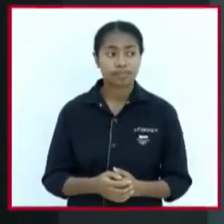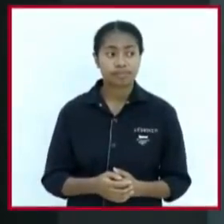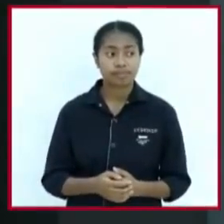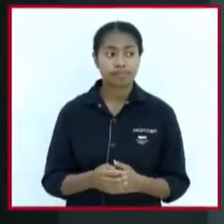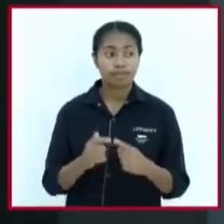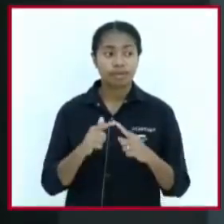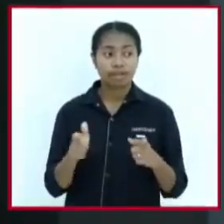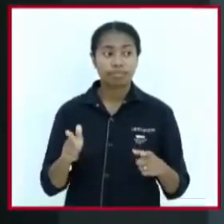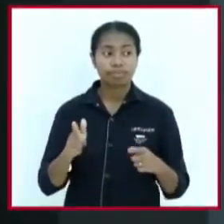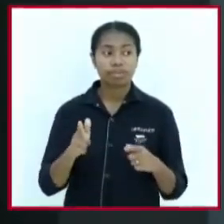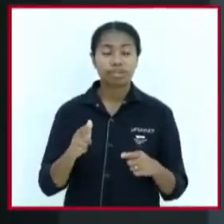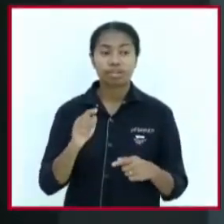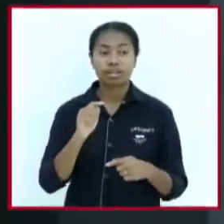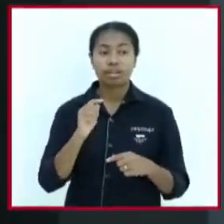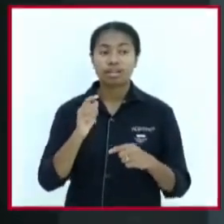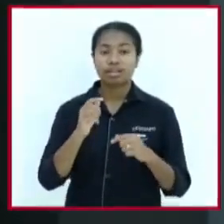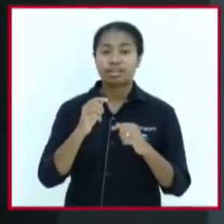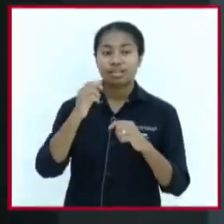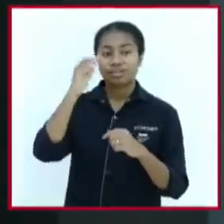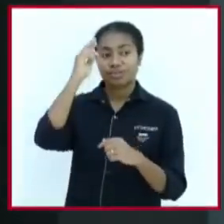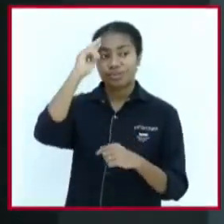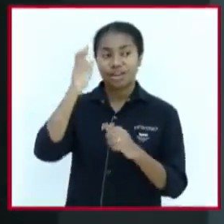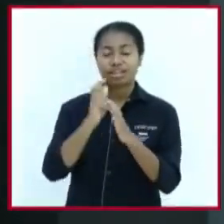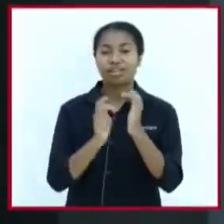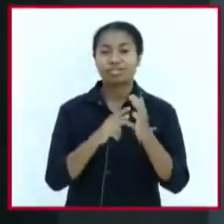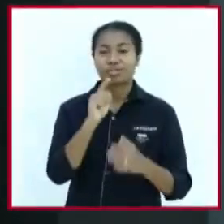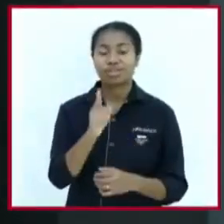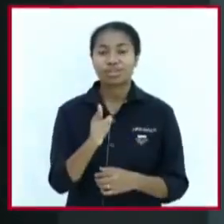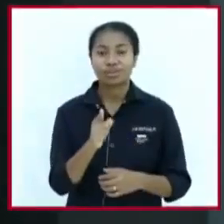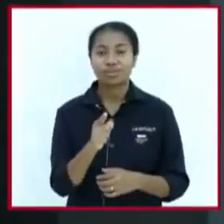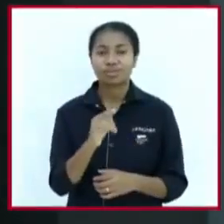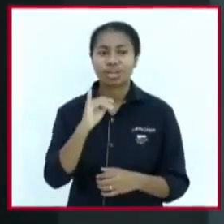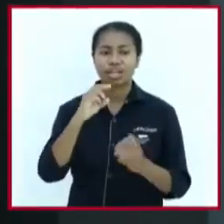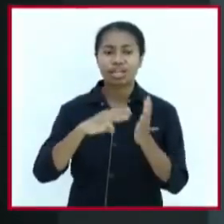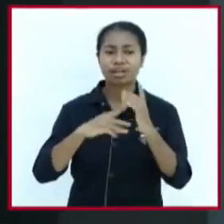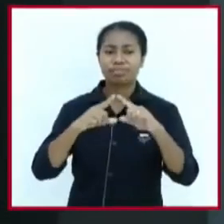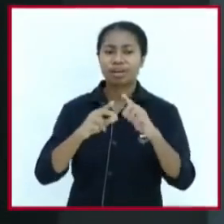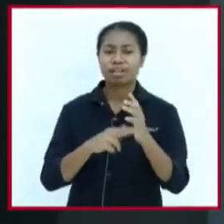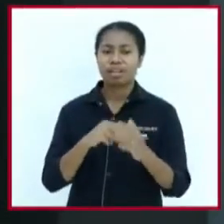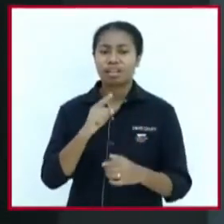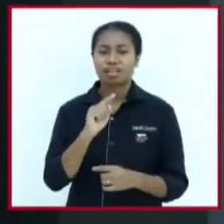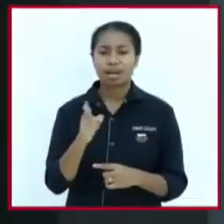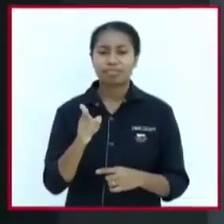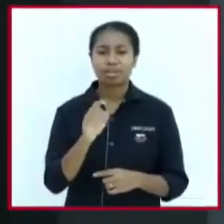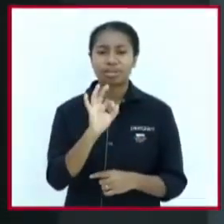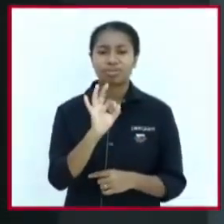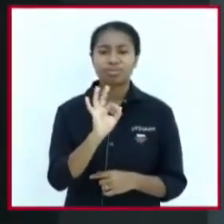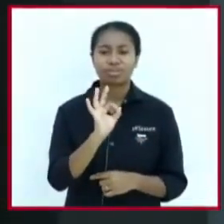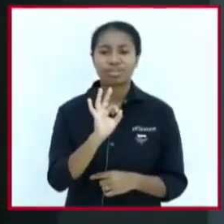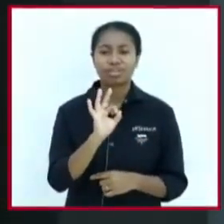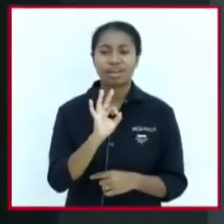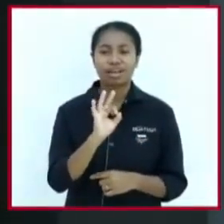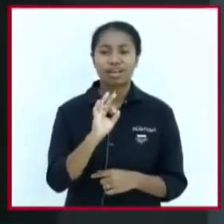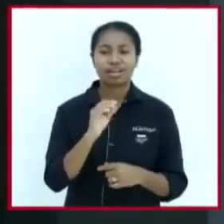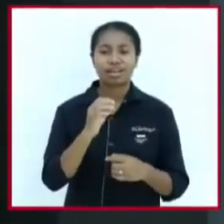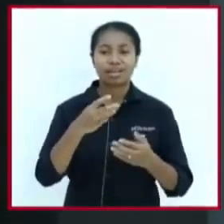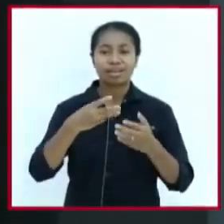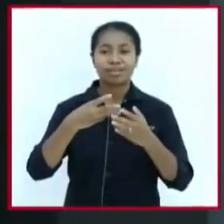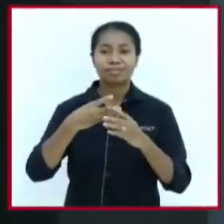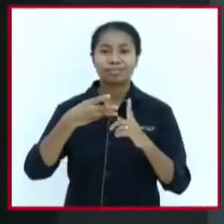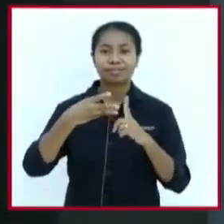Hai tapi Yesus itu Yesus Imam tapi Yesus tidak berdosa Yesus tidak